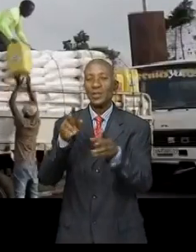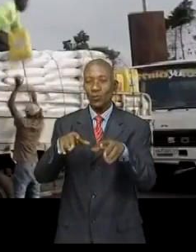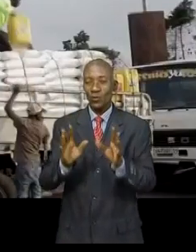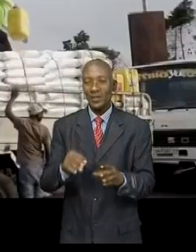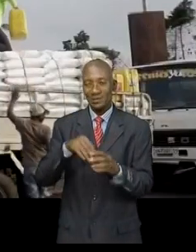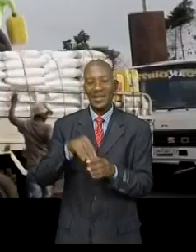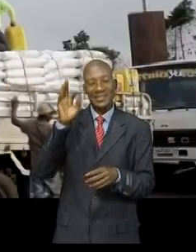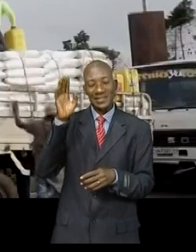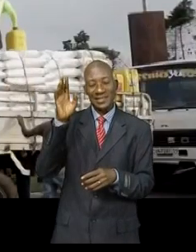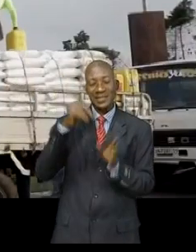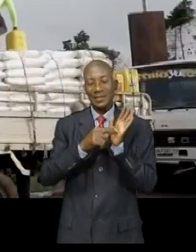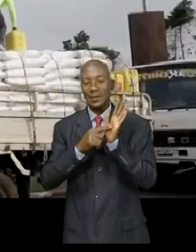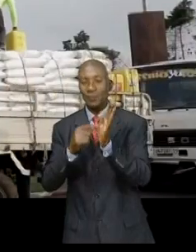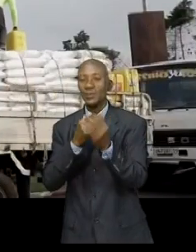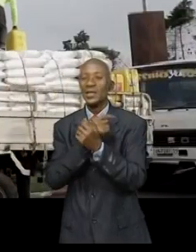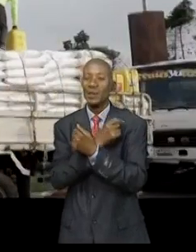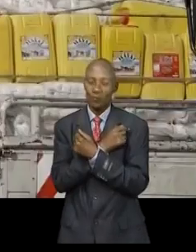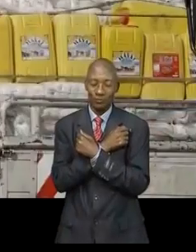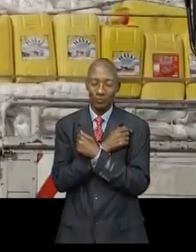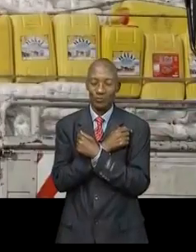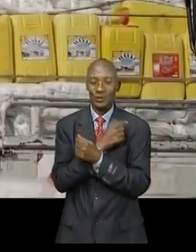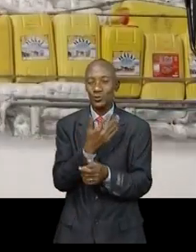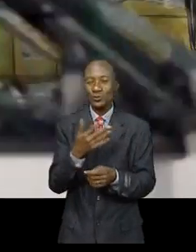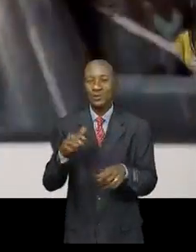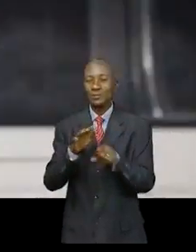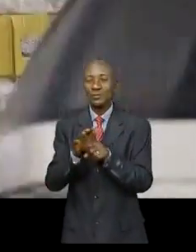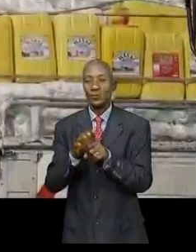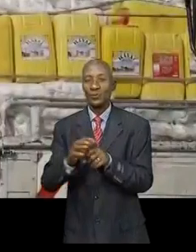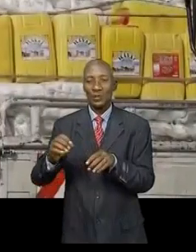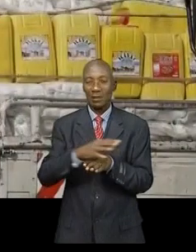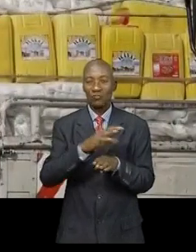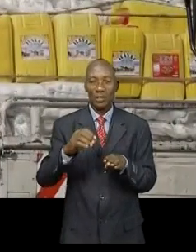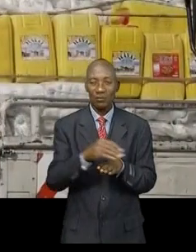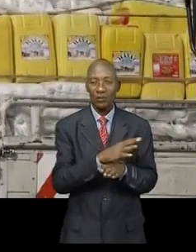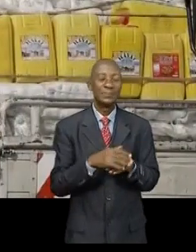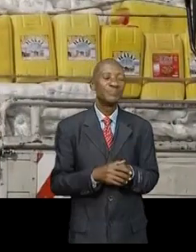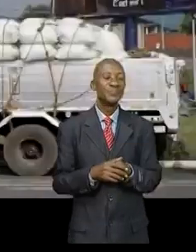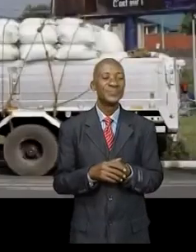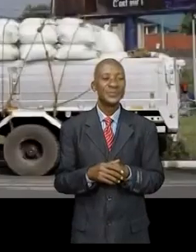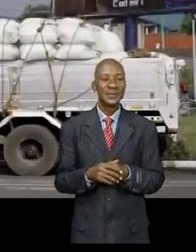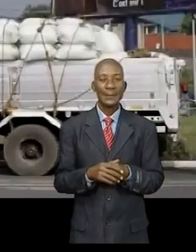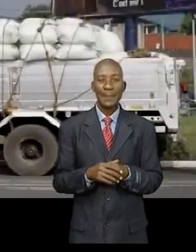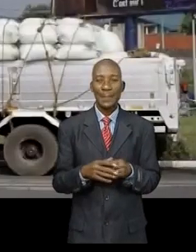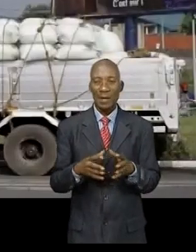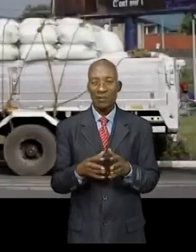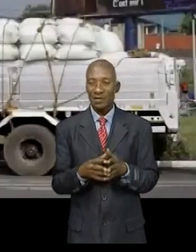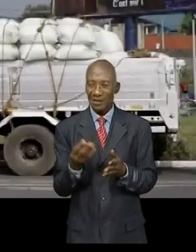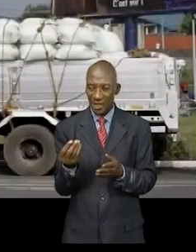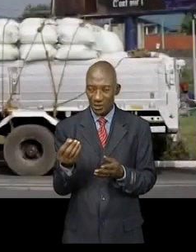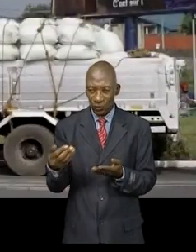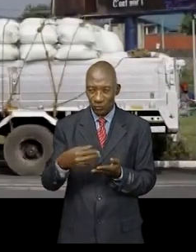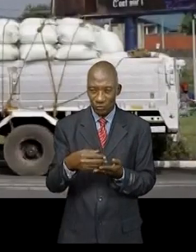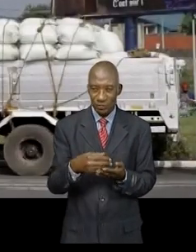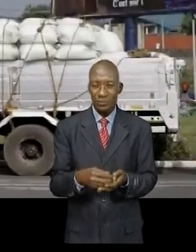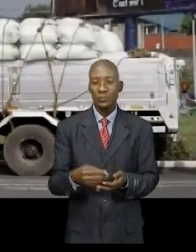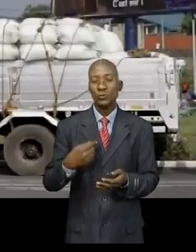essentiellement sucre, haricots, semoules et des huiles. Avec l'argent collecté à Kinshasa, nous avons acheté ça ici.